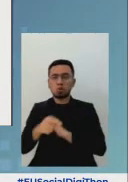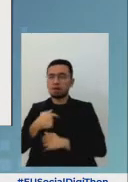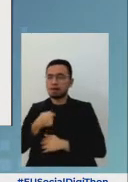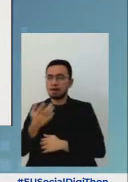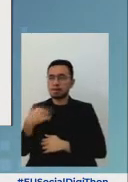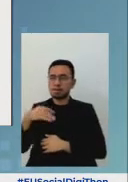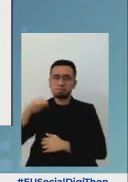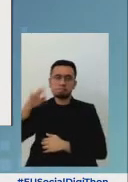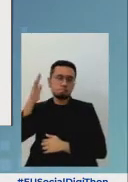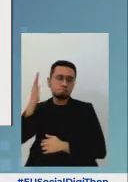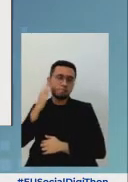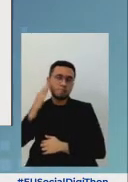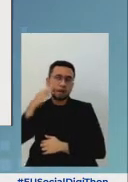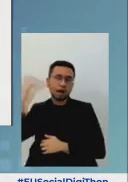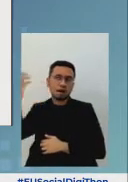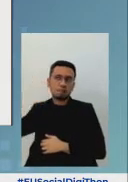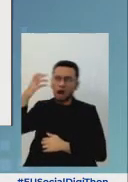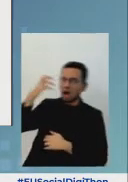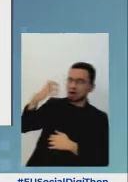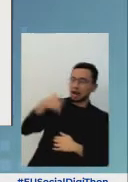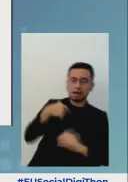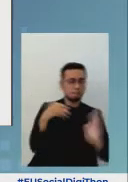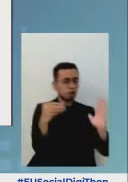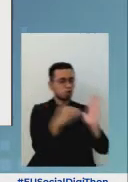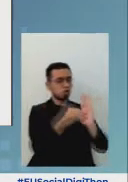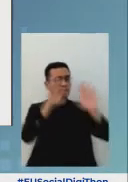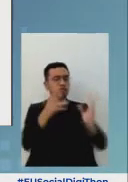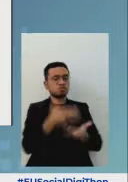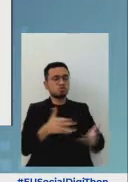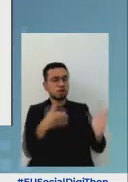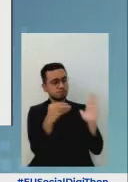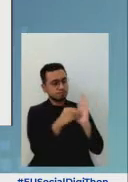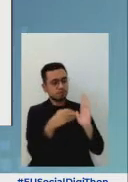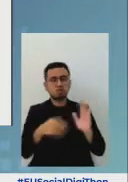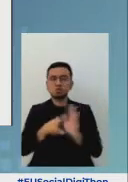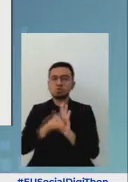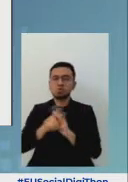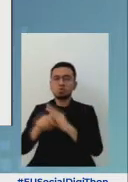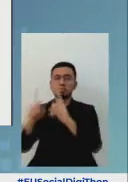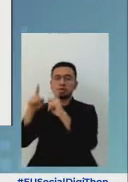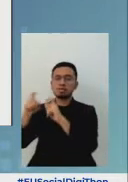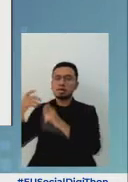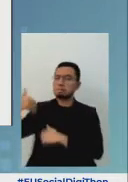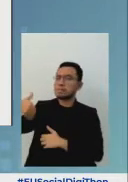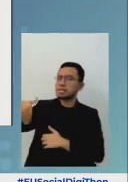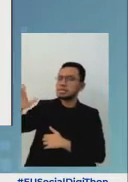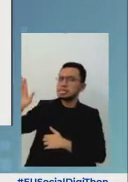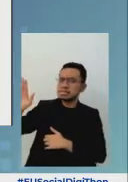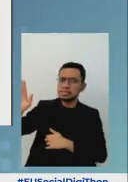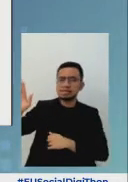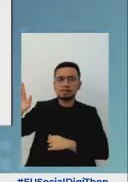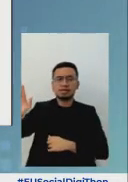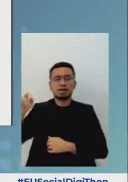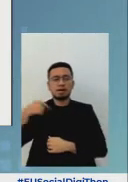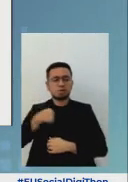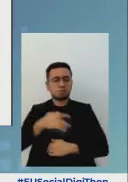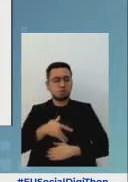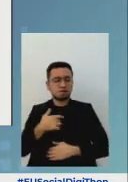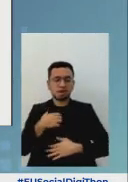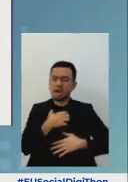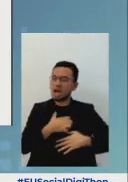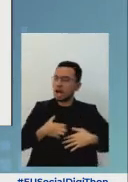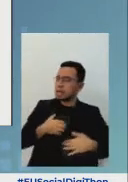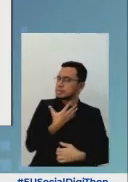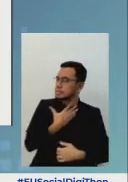aku galau nih, aduh pacarku lagi pergi ya, kayaknya dia ninggalin aku lagi galau. Yang kayak gini, ini